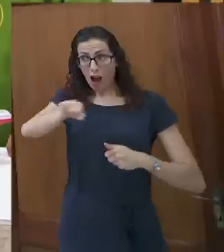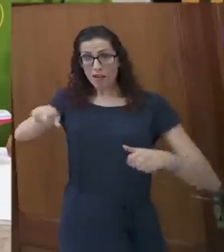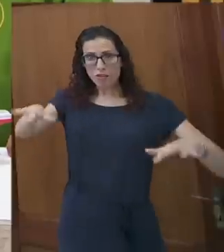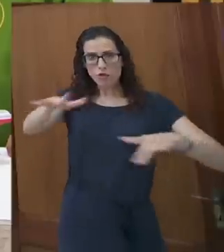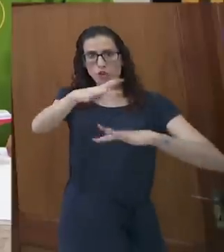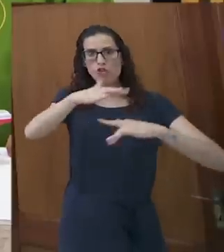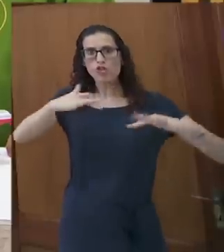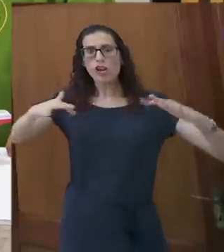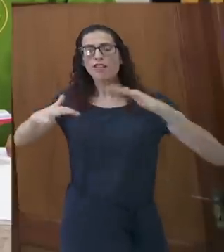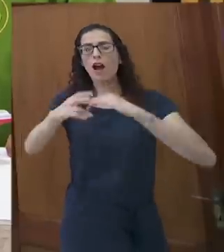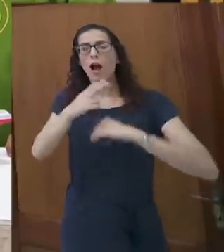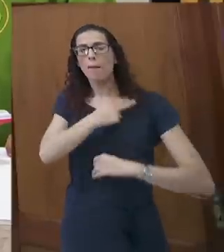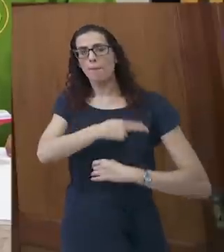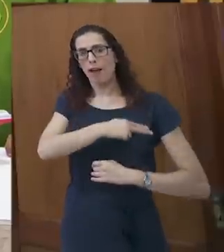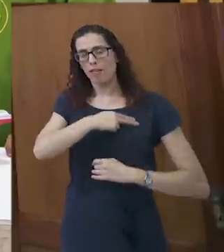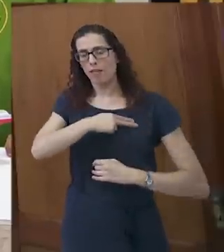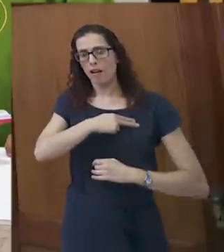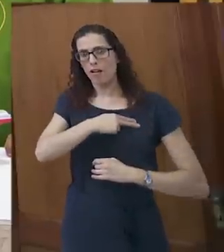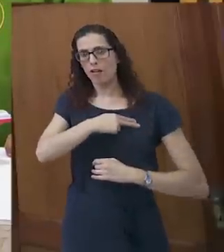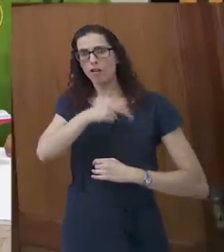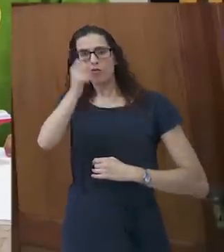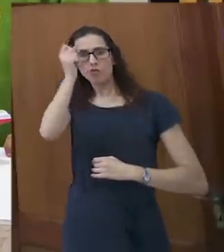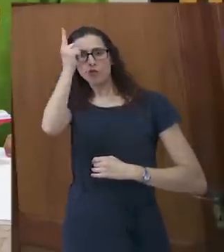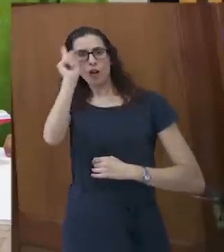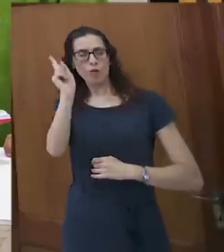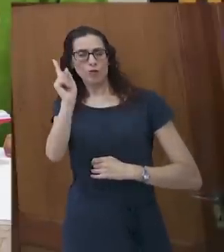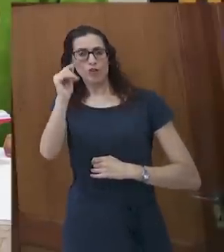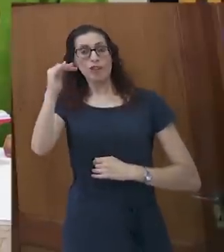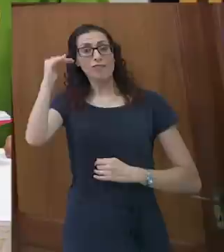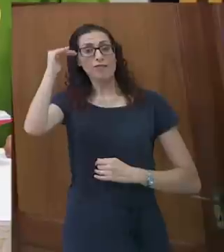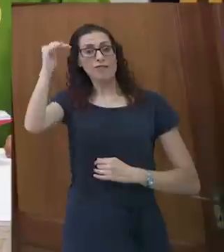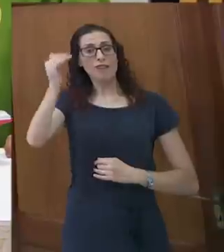kollha. Turina l-ewwel nett din id-dar